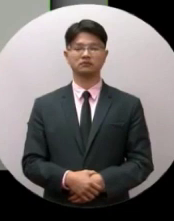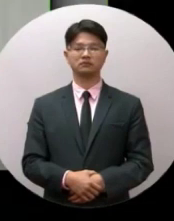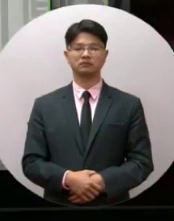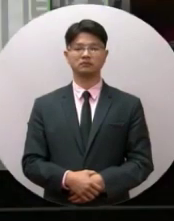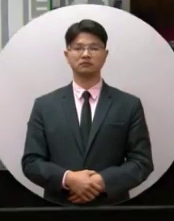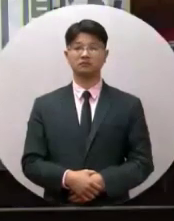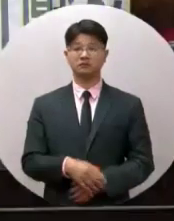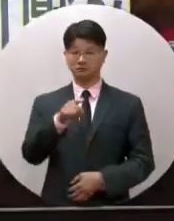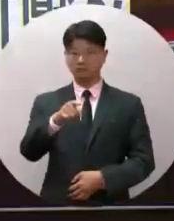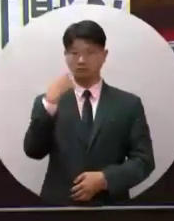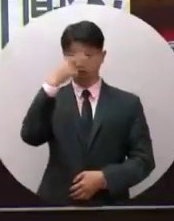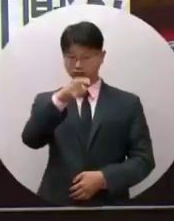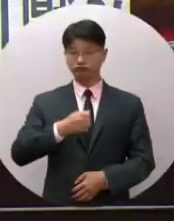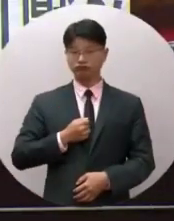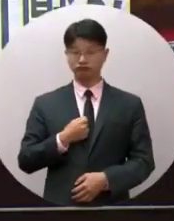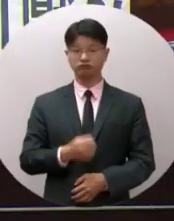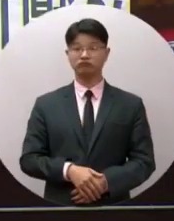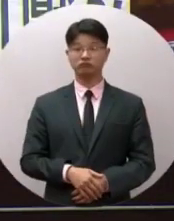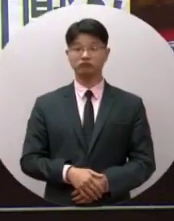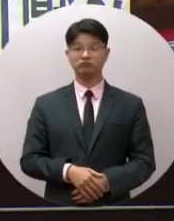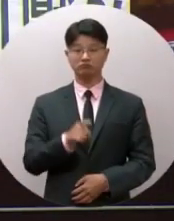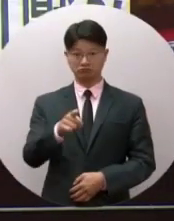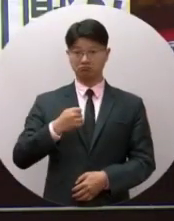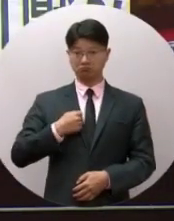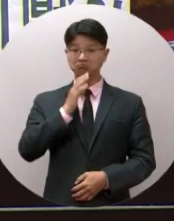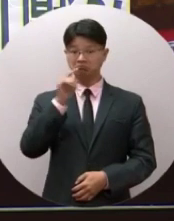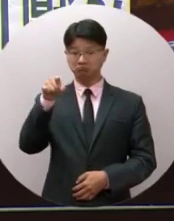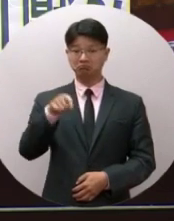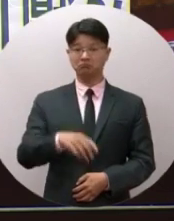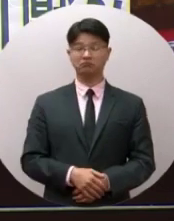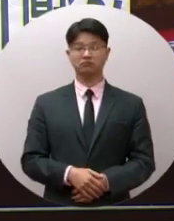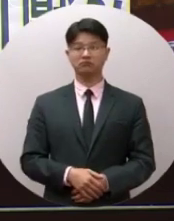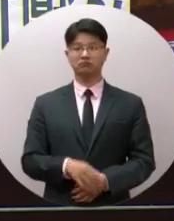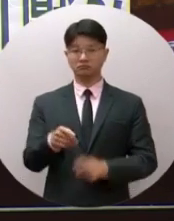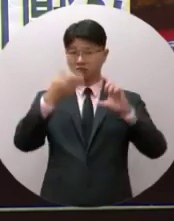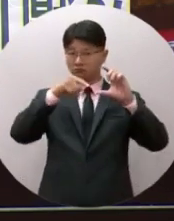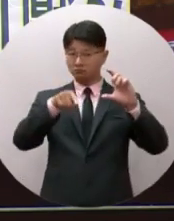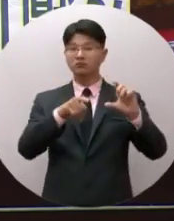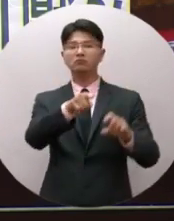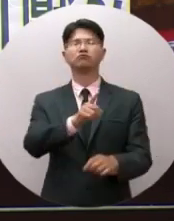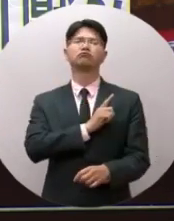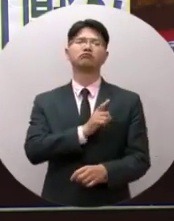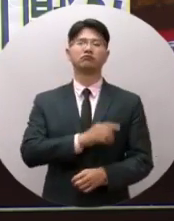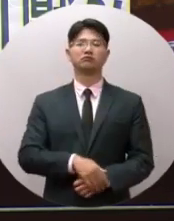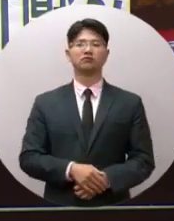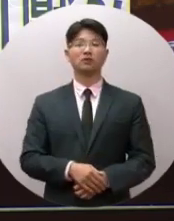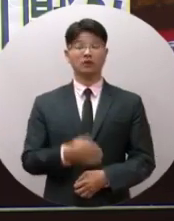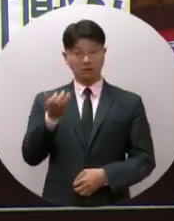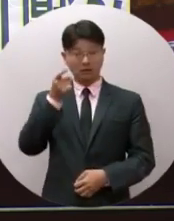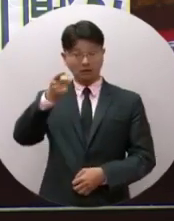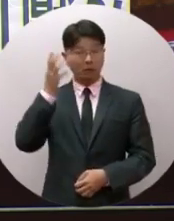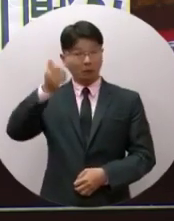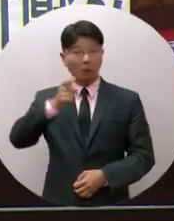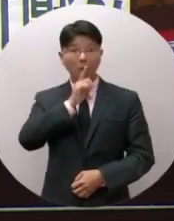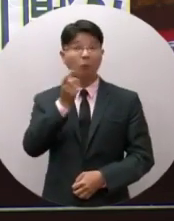这个人你别老，这个人你别老，哈、啊，这个人你别老，这个是不是你？哎嘛是讲笑的， 不